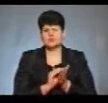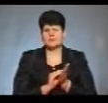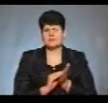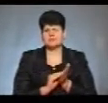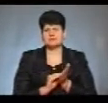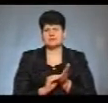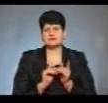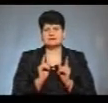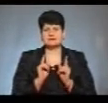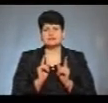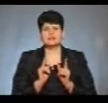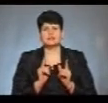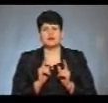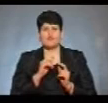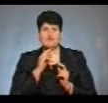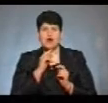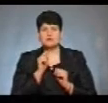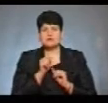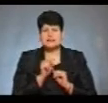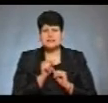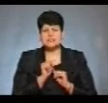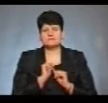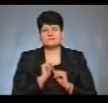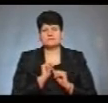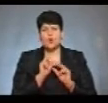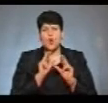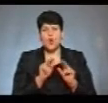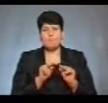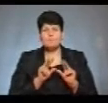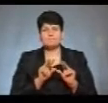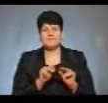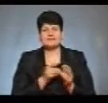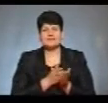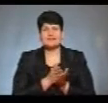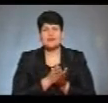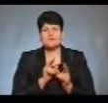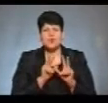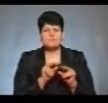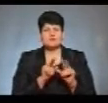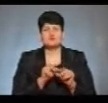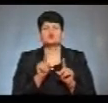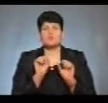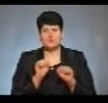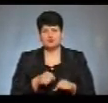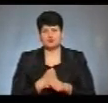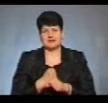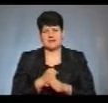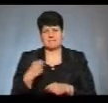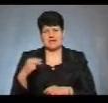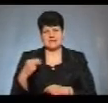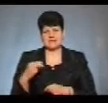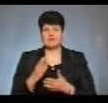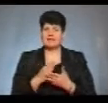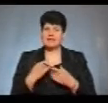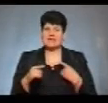тільки акцентується увагу на ті, скажімо, обіцянки в тих напрямках, що може виконати президент. Є